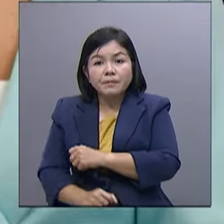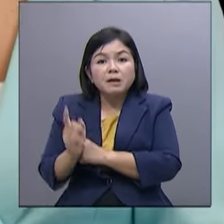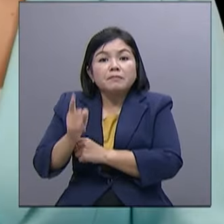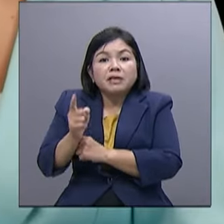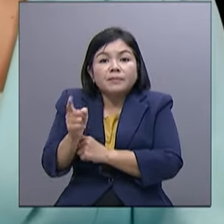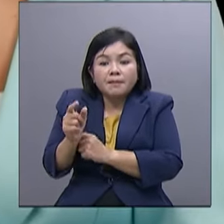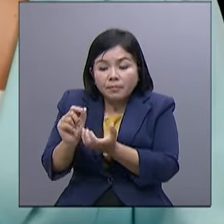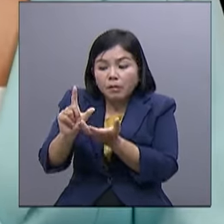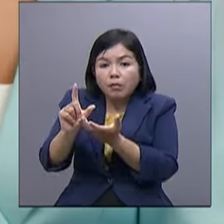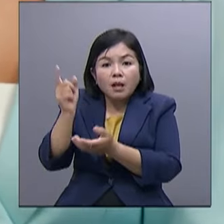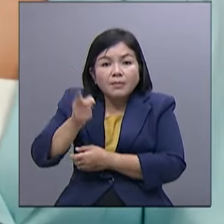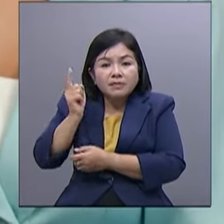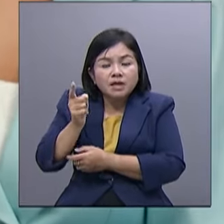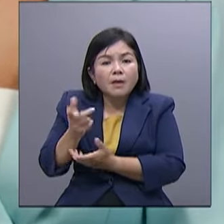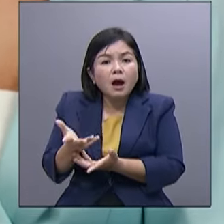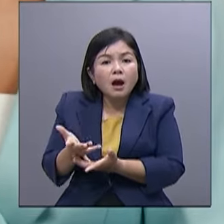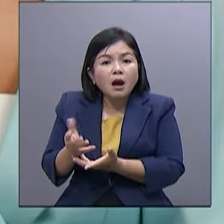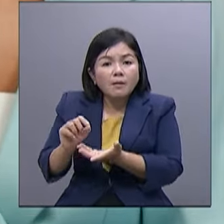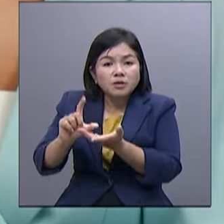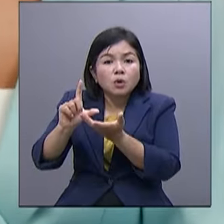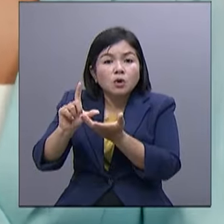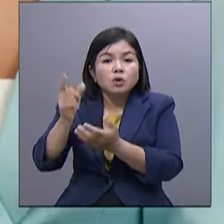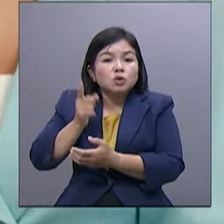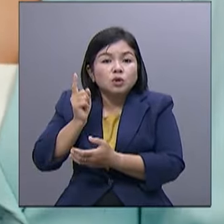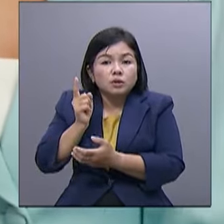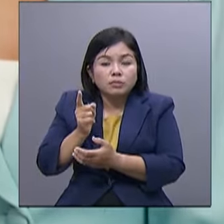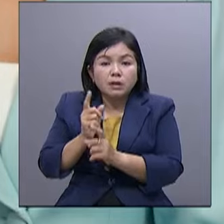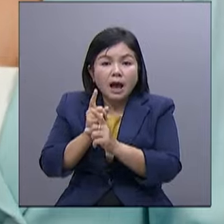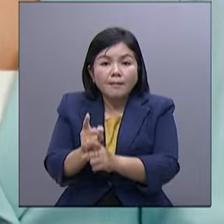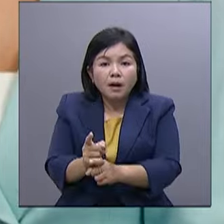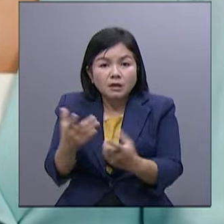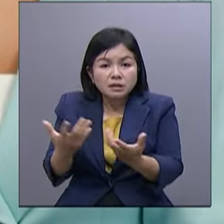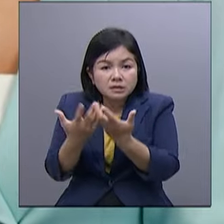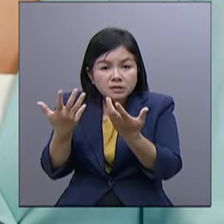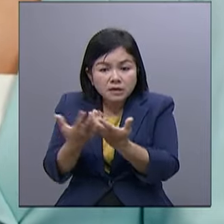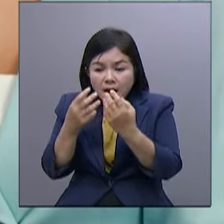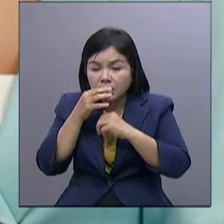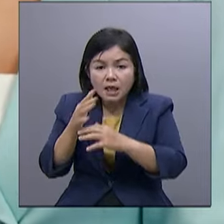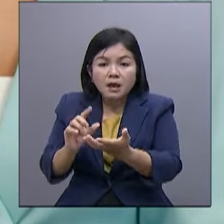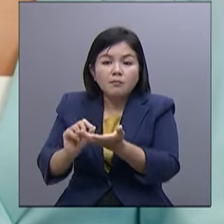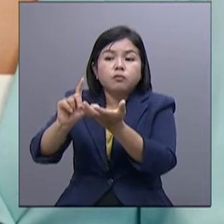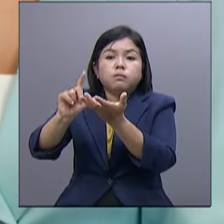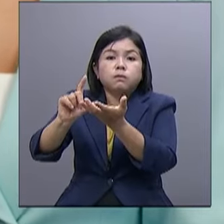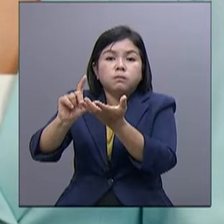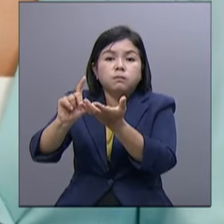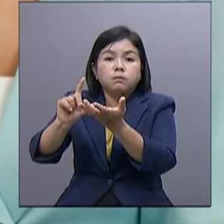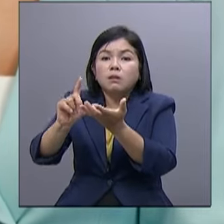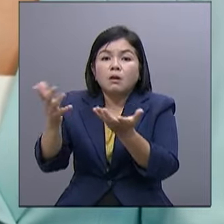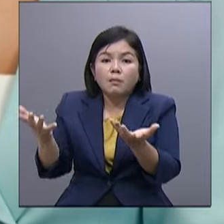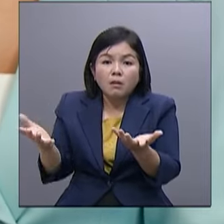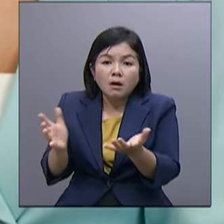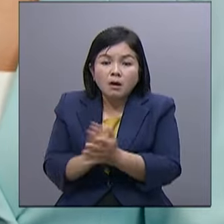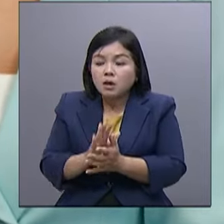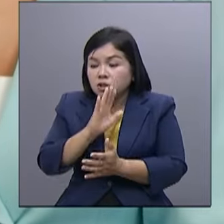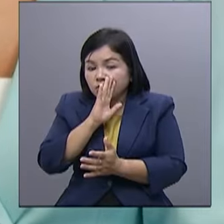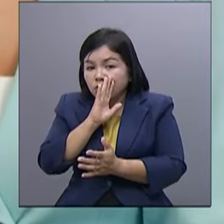ต้นมันโตช้าหรือว่าเโตแล้วยุดแค่นี้มันหยุดเออมันหยุดแค่นี้ญ้าทะเลเป็นอะไรที่ไปถึงแล้วก็หยุดแล้วก็จบแล้วถ้าเกิดไม่